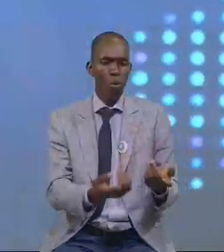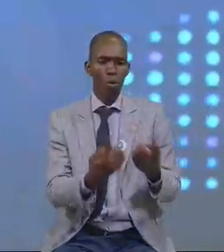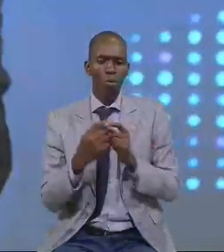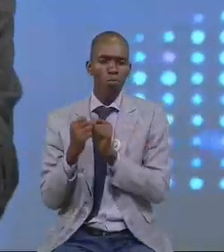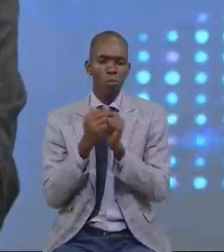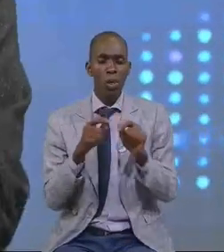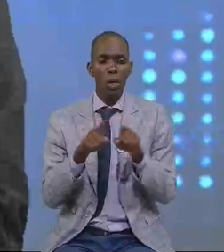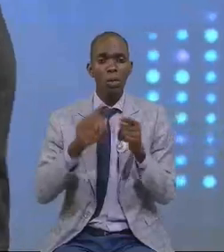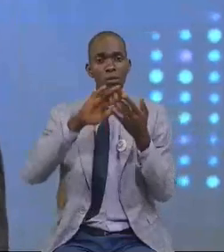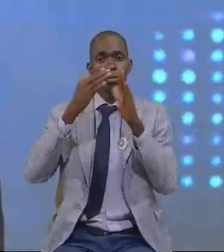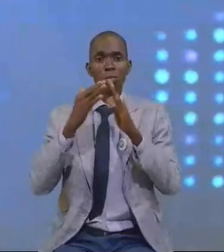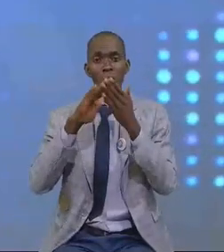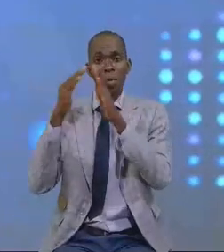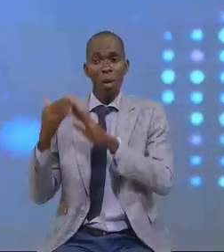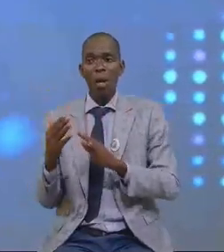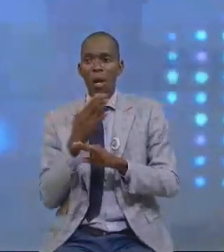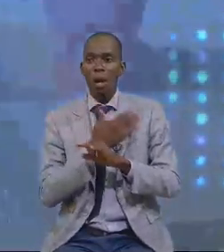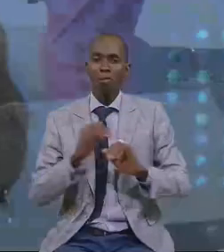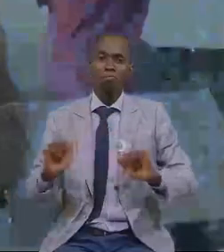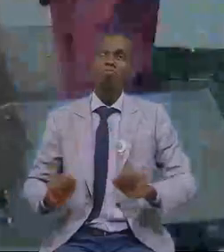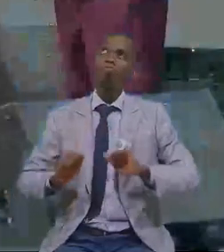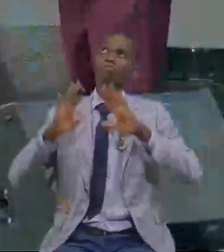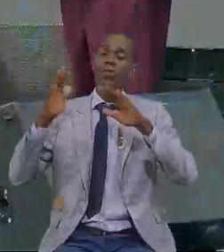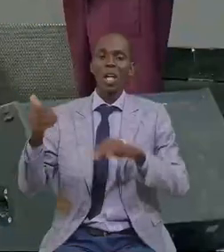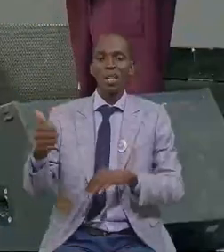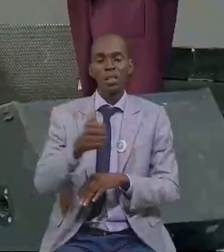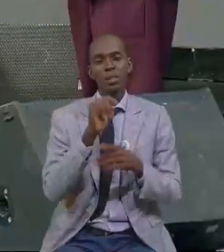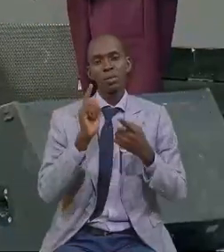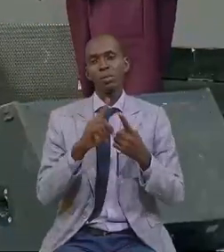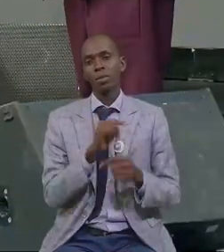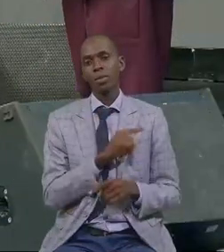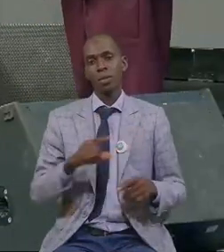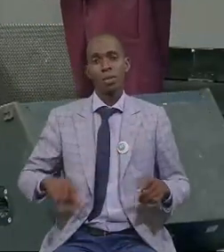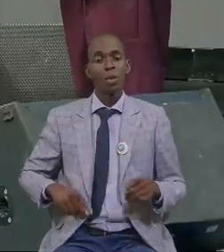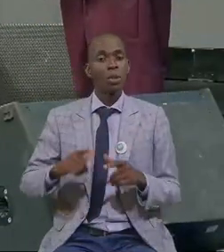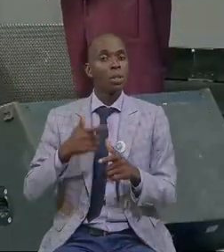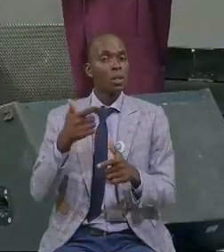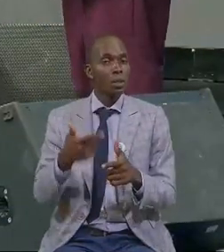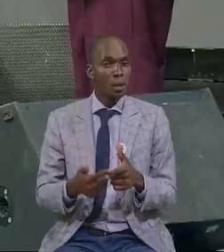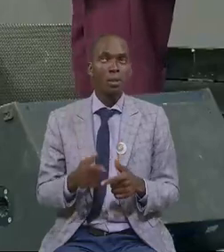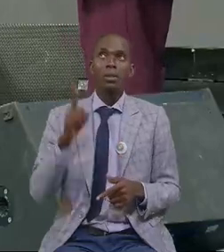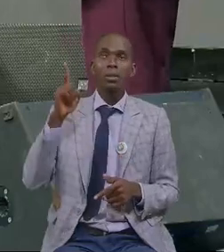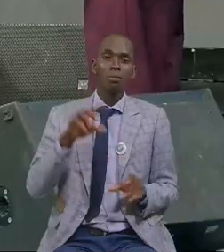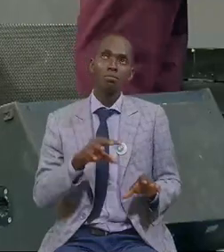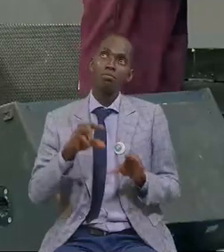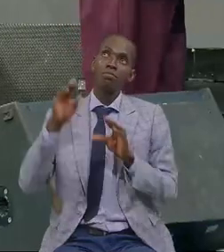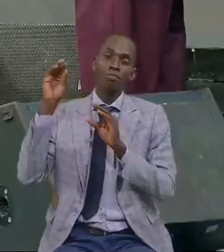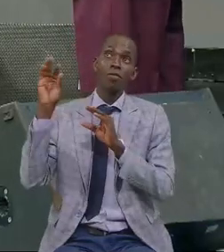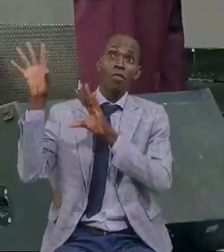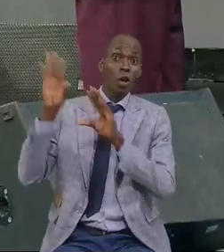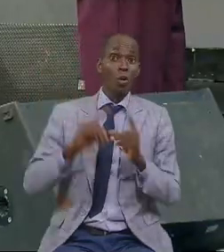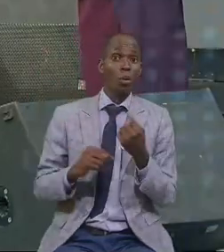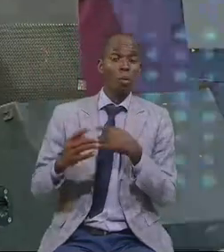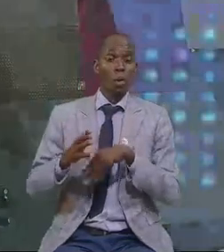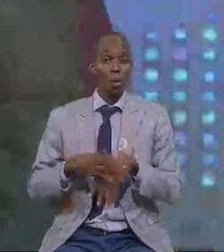communauté et ils se soumettent au Seigneur. Mais il va revenir, il